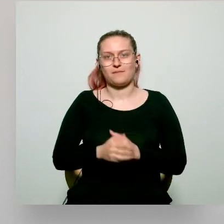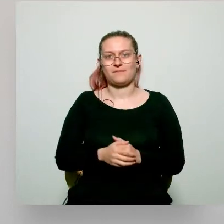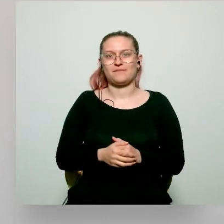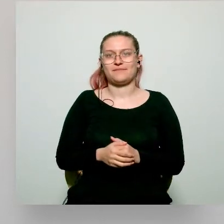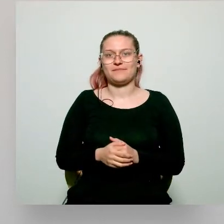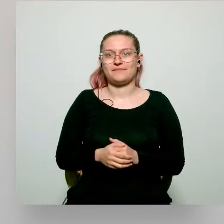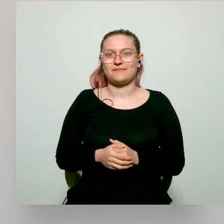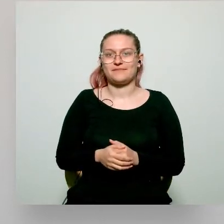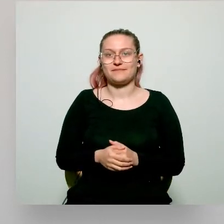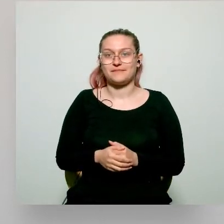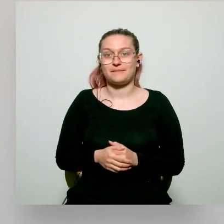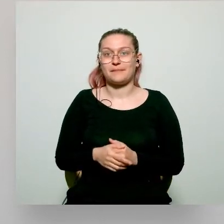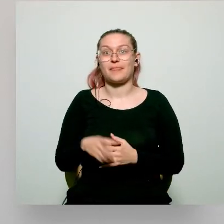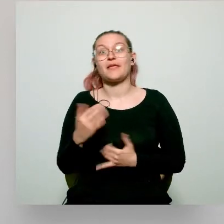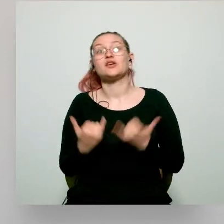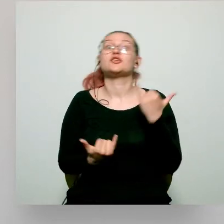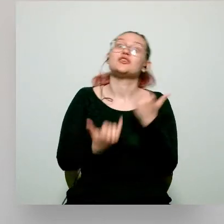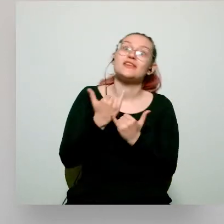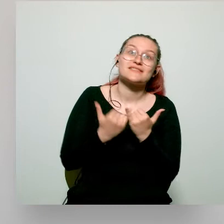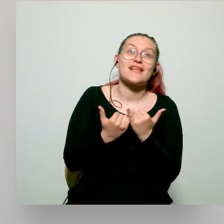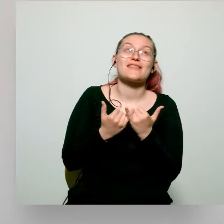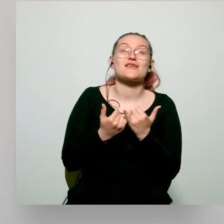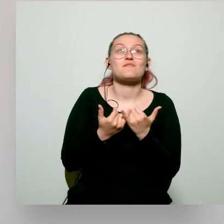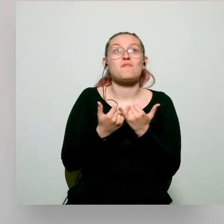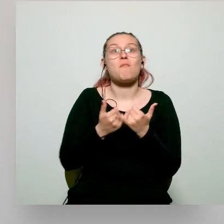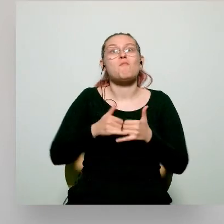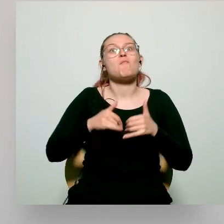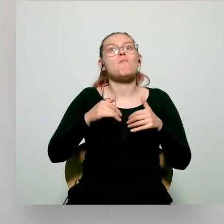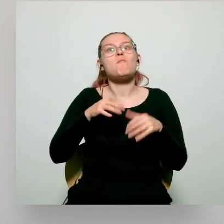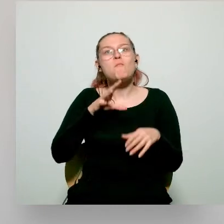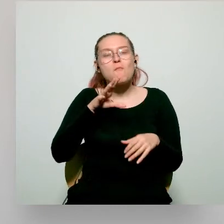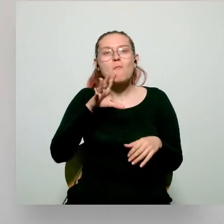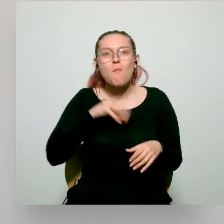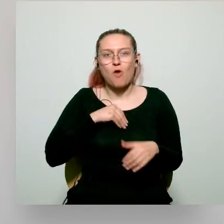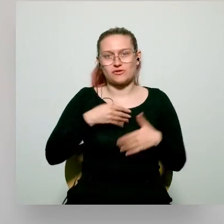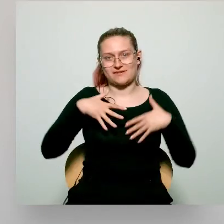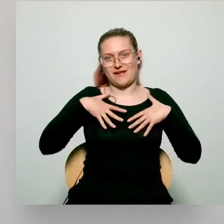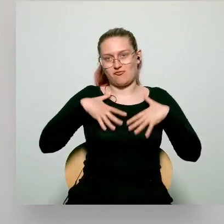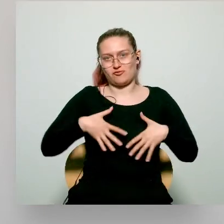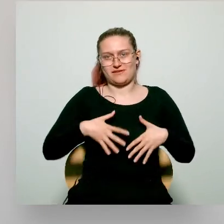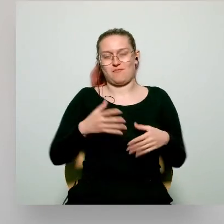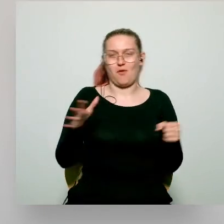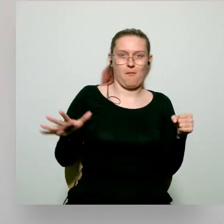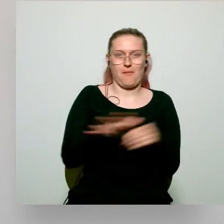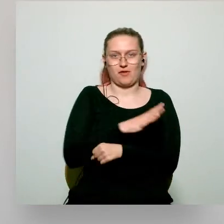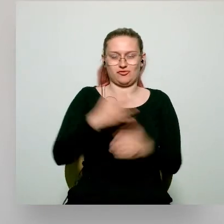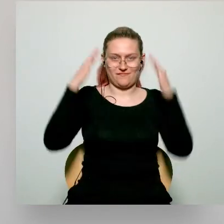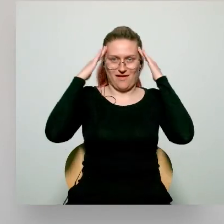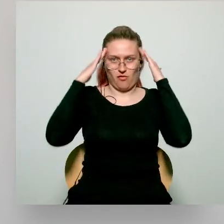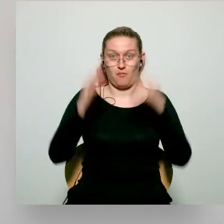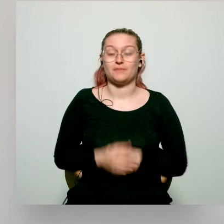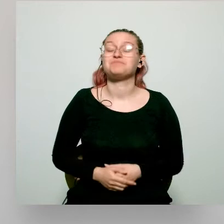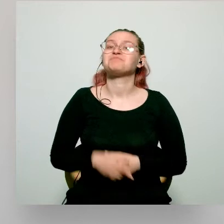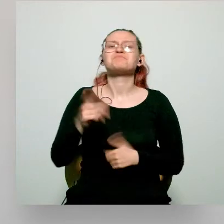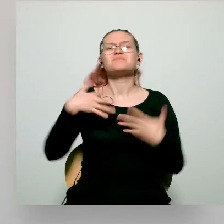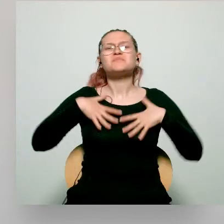do końca uświadomioną, bo tożsamość to jest taka tkanka, struktura, która